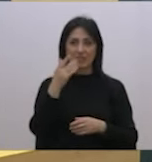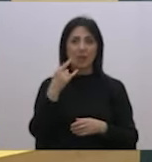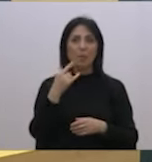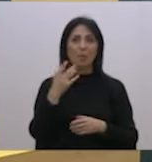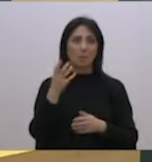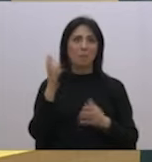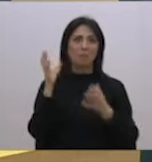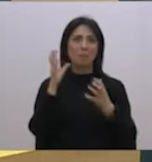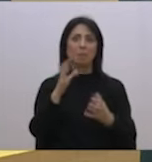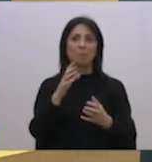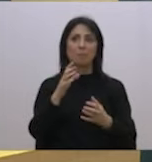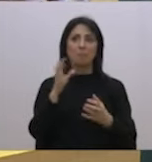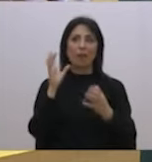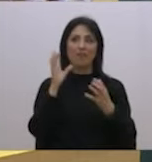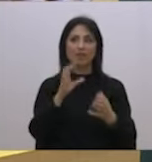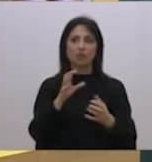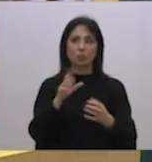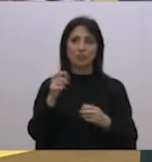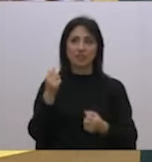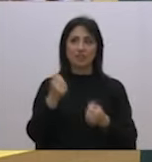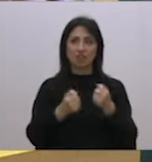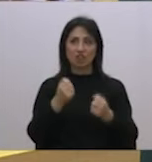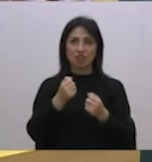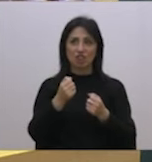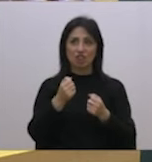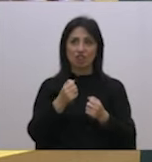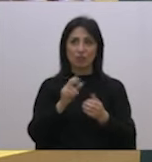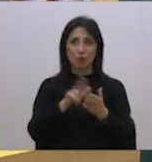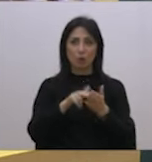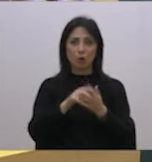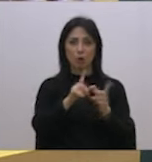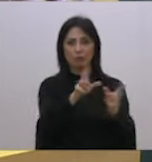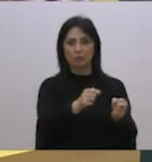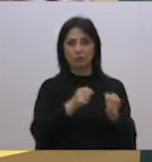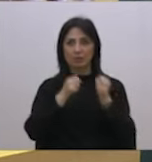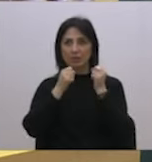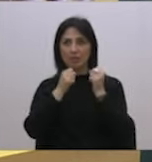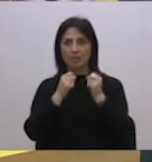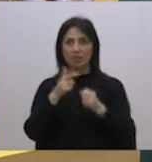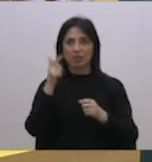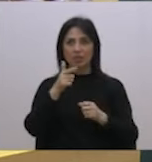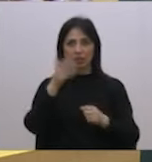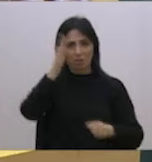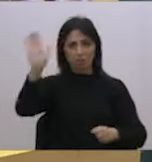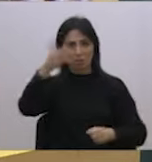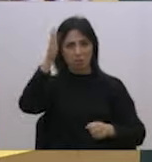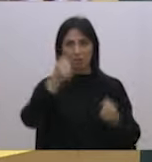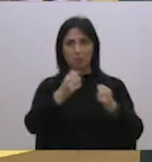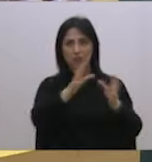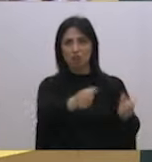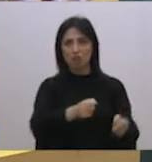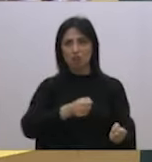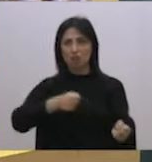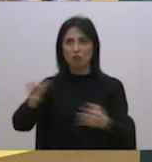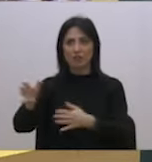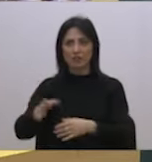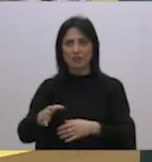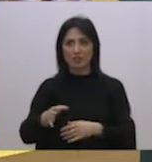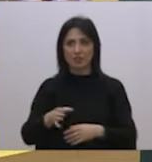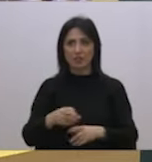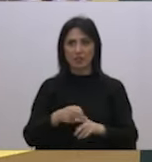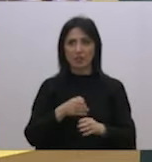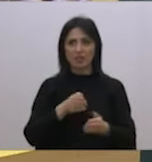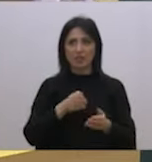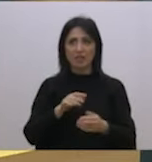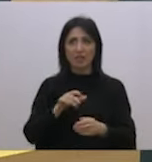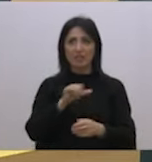avtobusze, agayanis ikit mzgoli chamoagdes, papatietam situaze, chota Uartres Kidevac, tam Gzauridas, da, este Cavidan, nimeni martule,